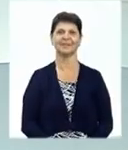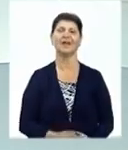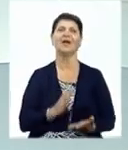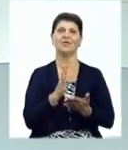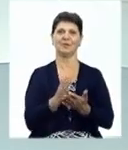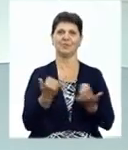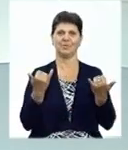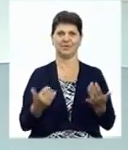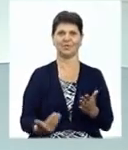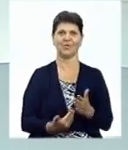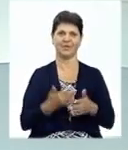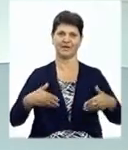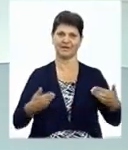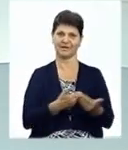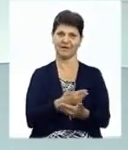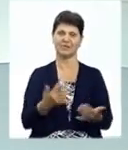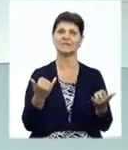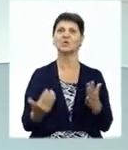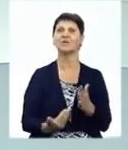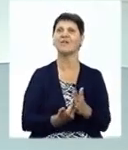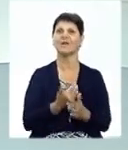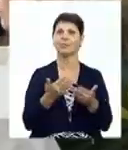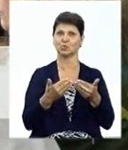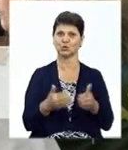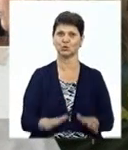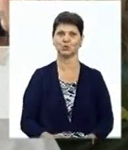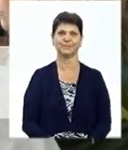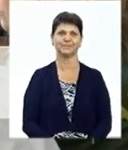прямому ефірі новини. Вітаю вас сьогодні у випуску.